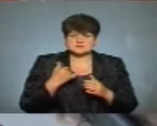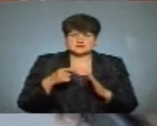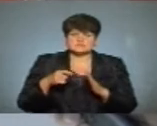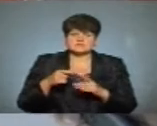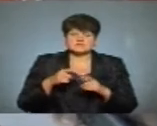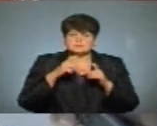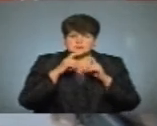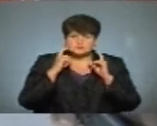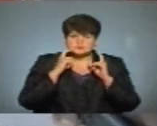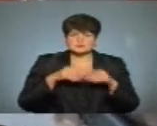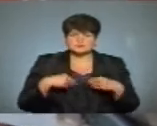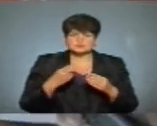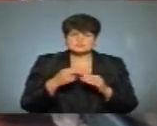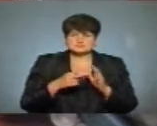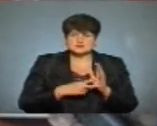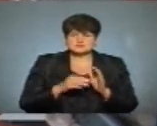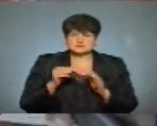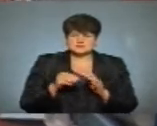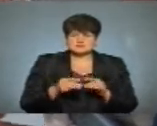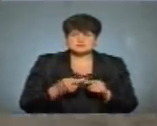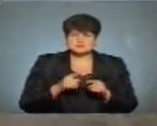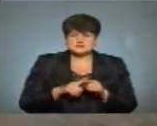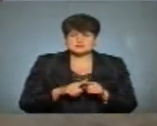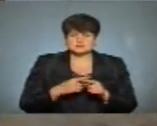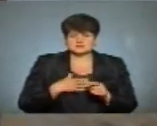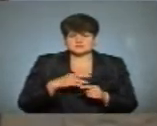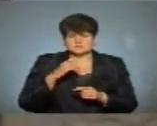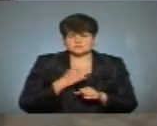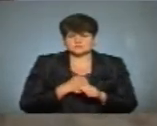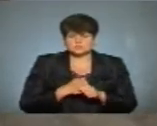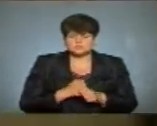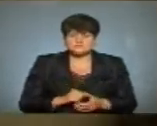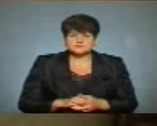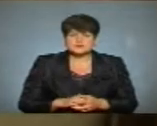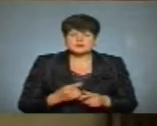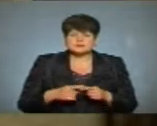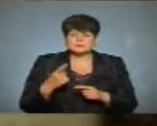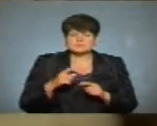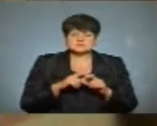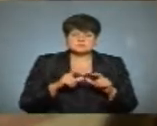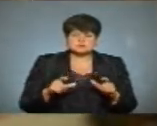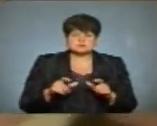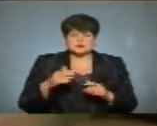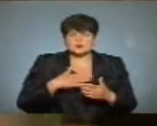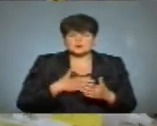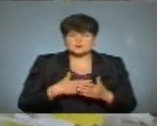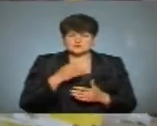маску, прийдуть і дадуть 17 тисяч. Оце наша держава робить. Супер! А це один із закладів громадського харчування у центрі